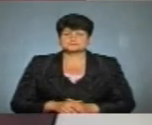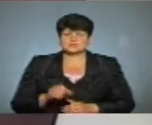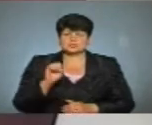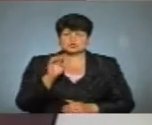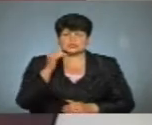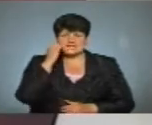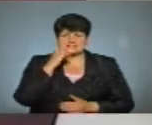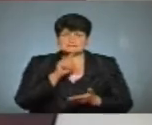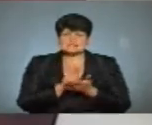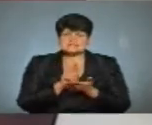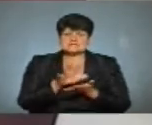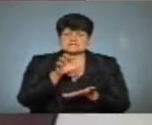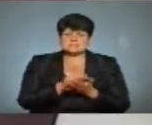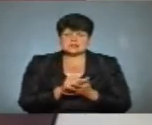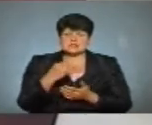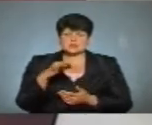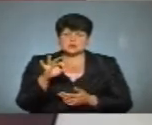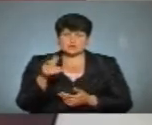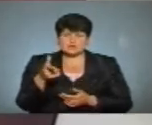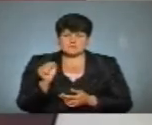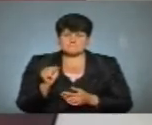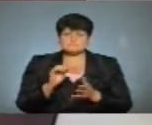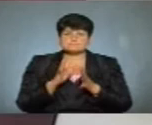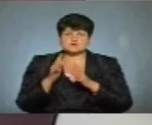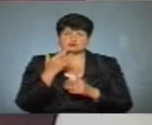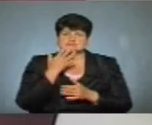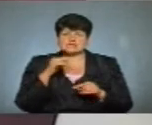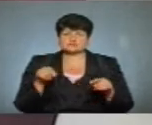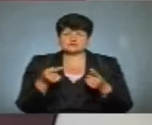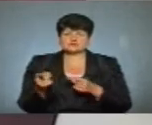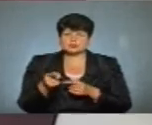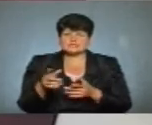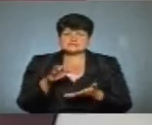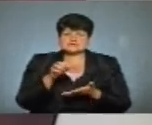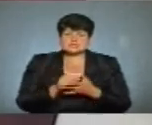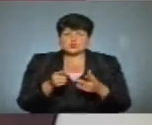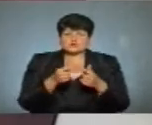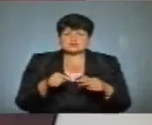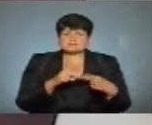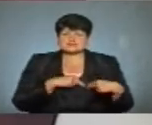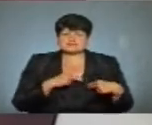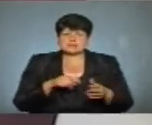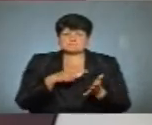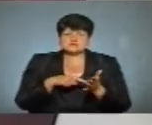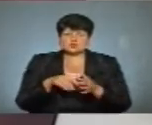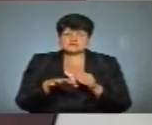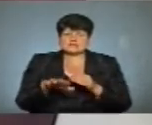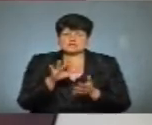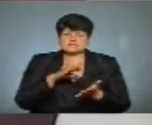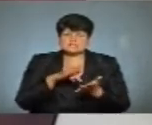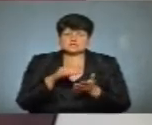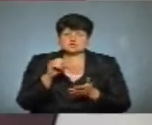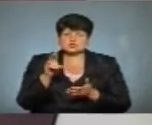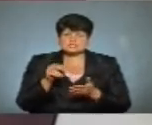14 пенсіонерів займалися йогою у парку Національного відродження в Тернополі. Заняття організували працівники міського територіального центру